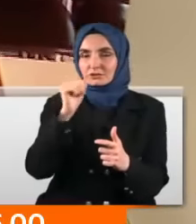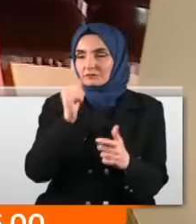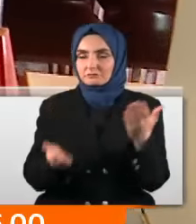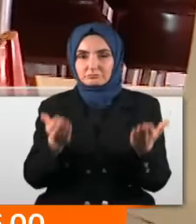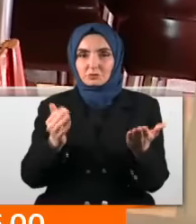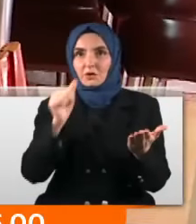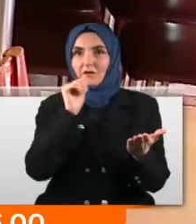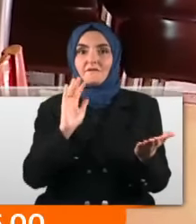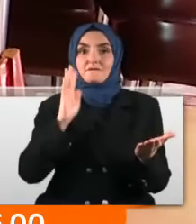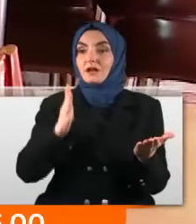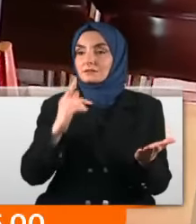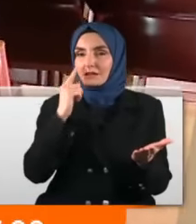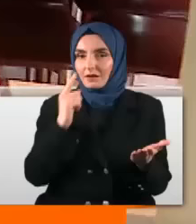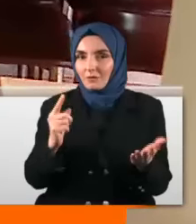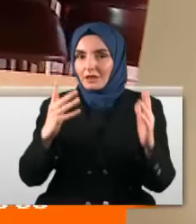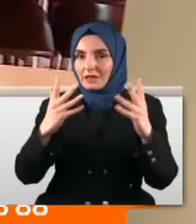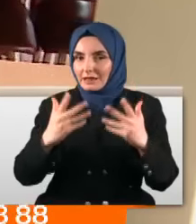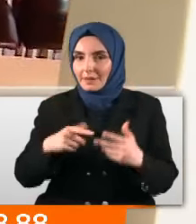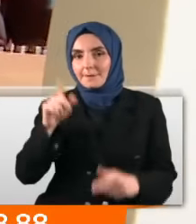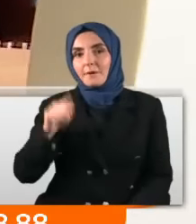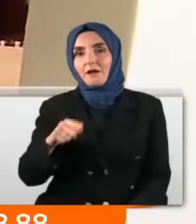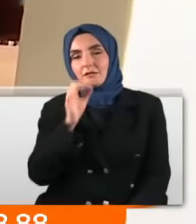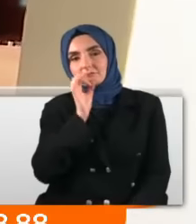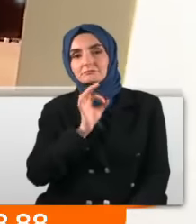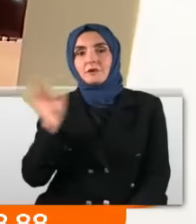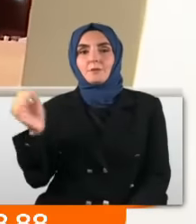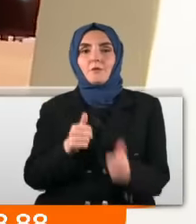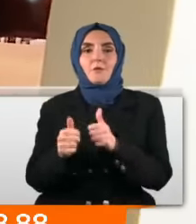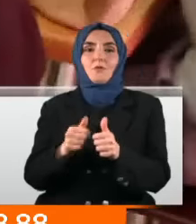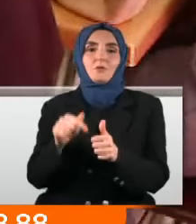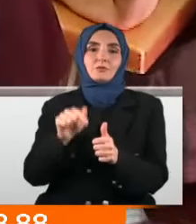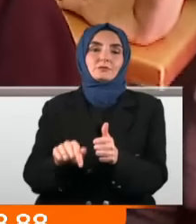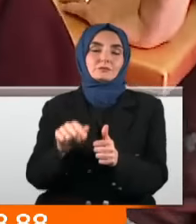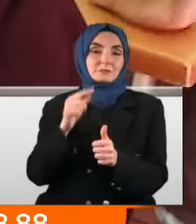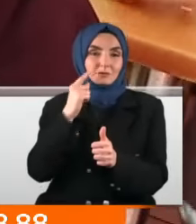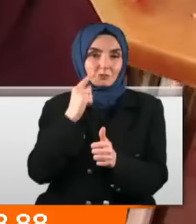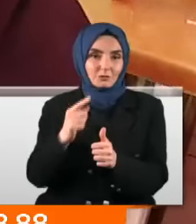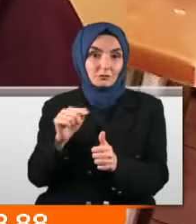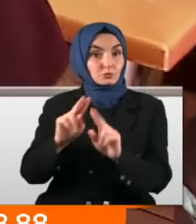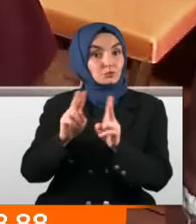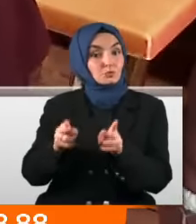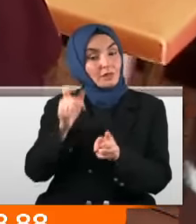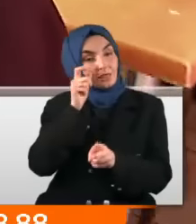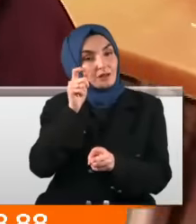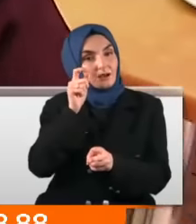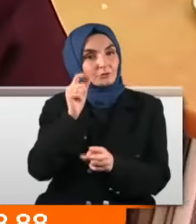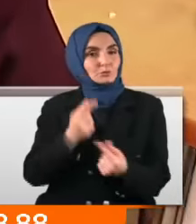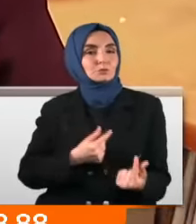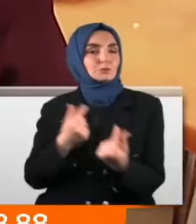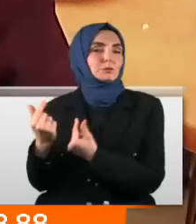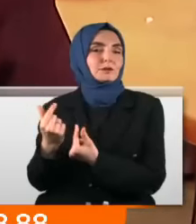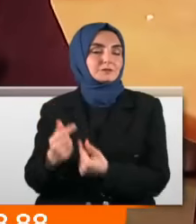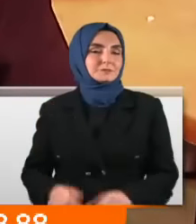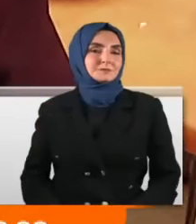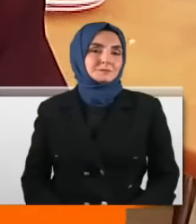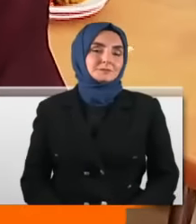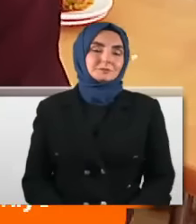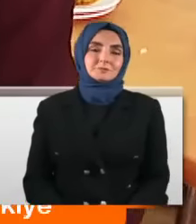algoritma maliyeye yine bilgi verecek. Bu dükkana dikkat et diyecek. Fiş alırken dikkat ediyor musunuz? Hiç bakıyor musunuz? Bakmam. Hiç ilgilenmiyorum.